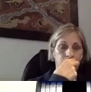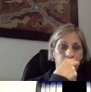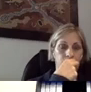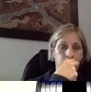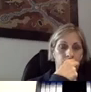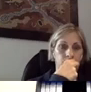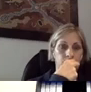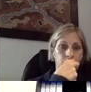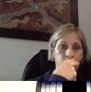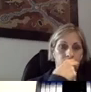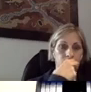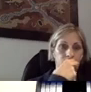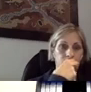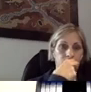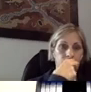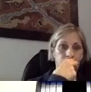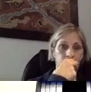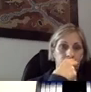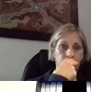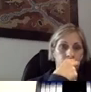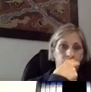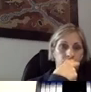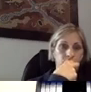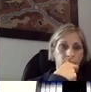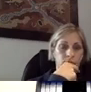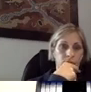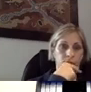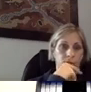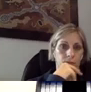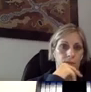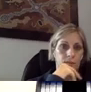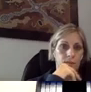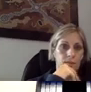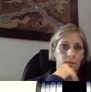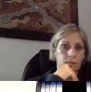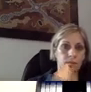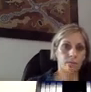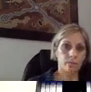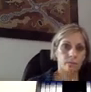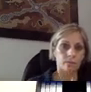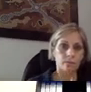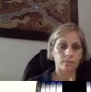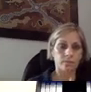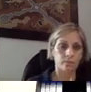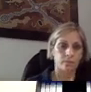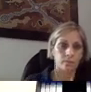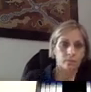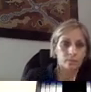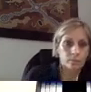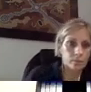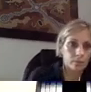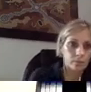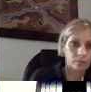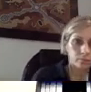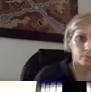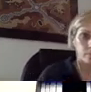dopo aver lasciato il suo incarico alla alla Casa Bianca eh viene chiamata a tenere delle lezioni in un'università e